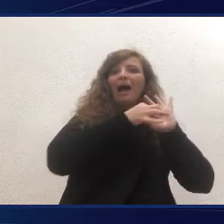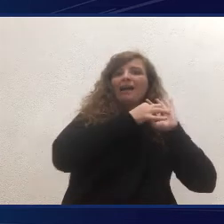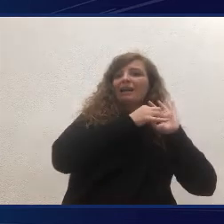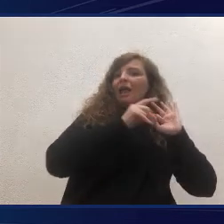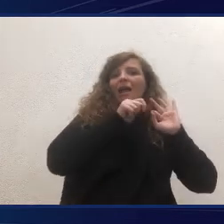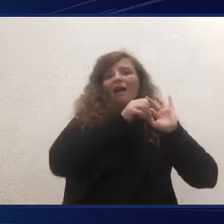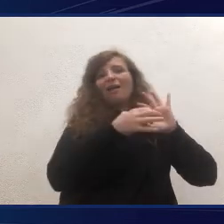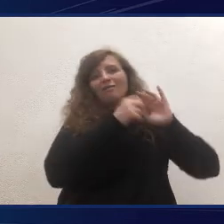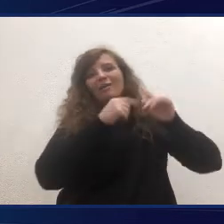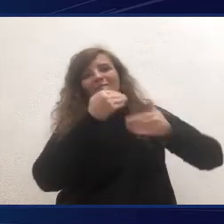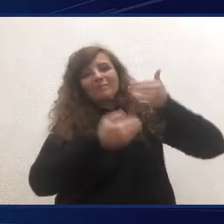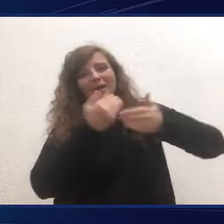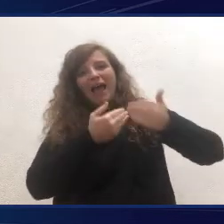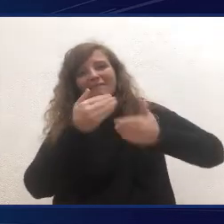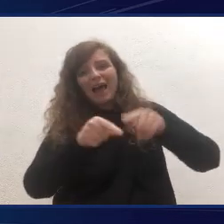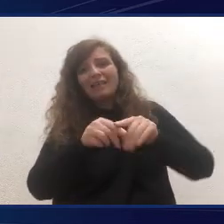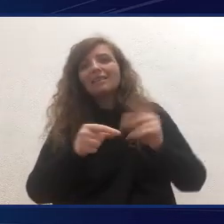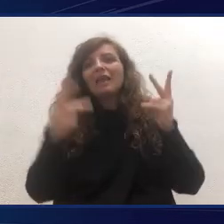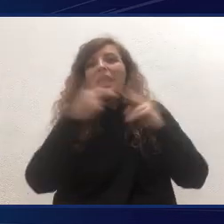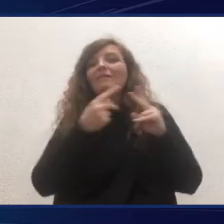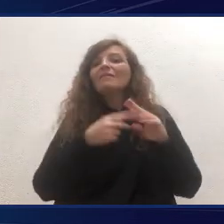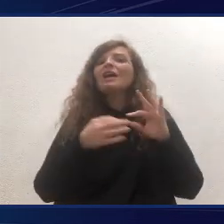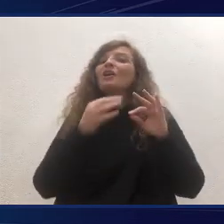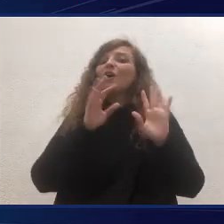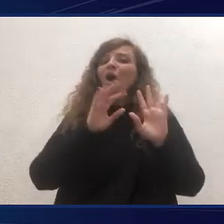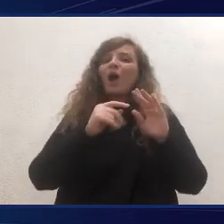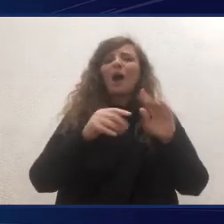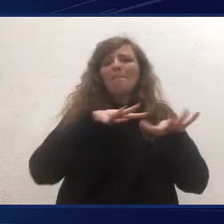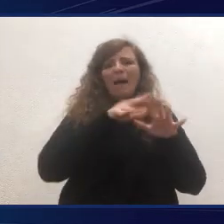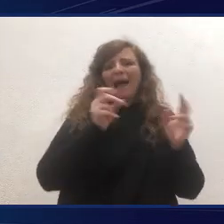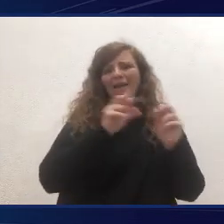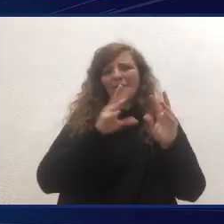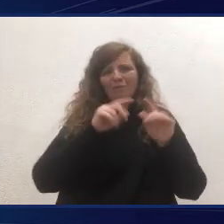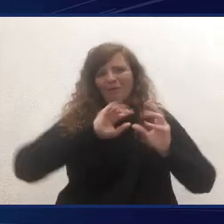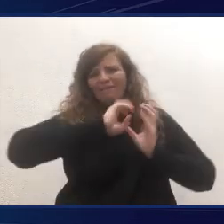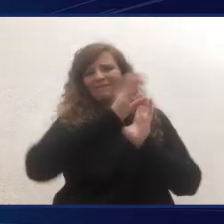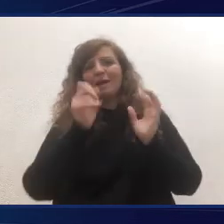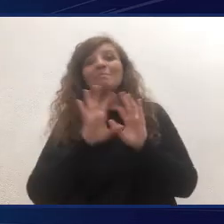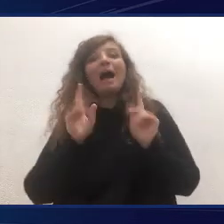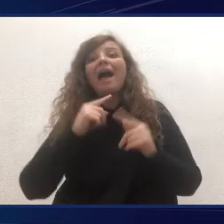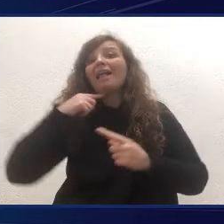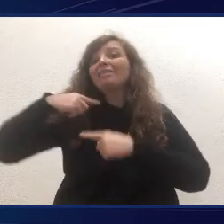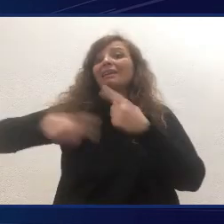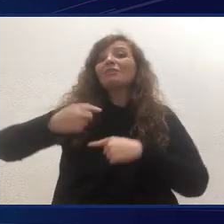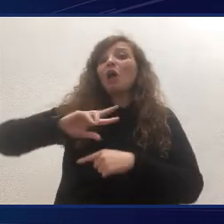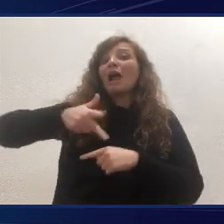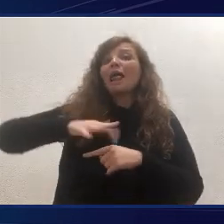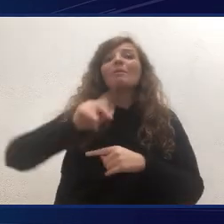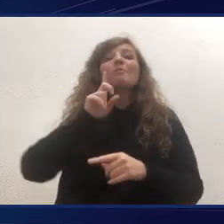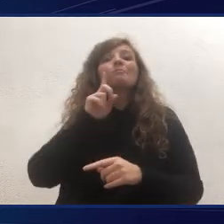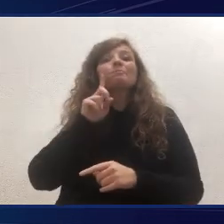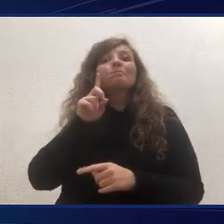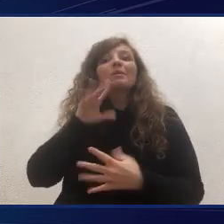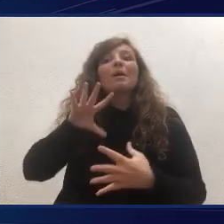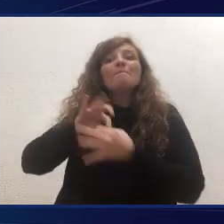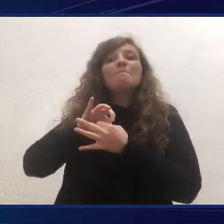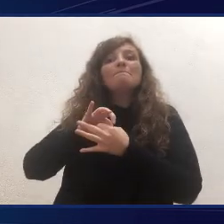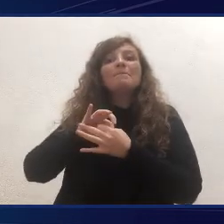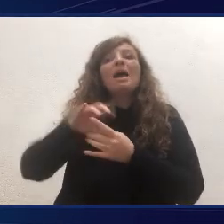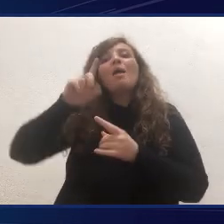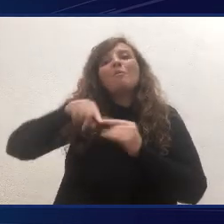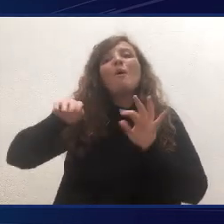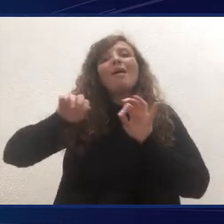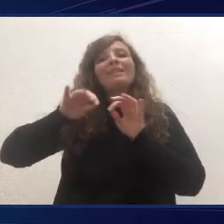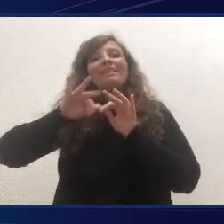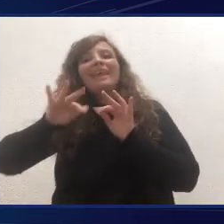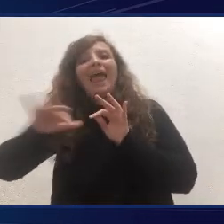dall'ancora che la legava al mare, ma non staccandosi, non slegandosi dalle tradizioni calabresi. In questo caso